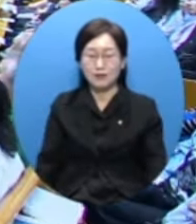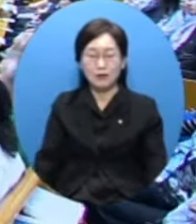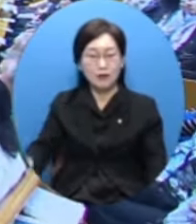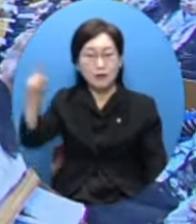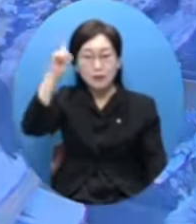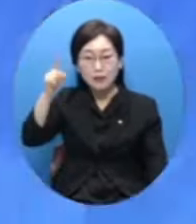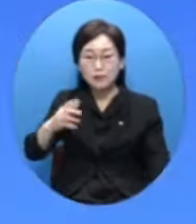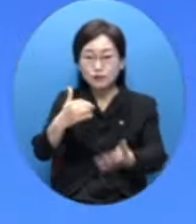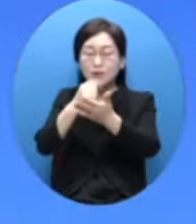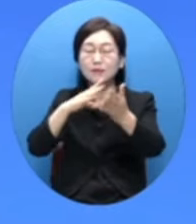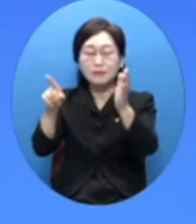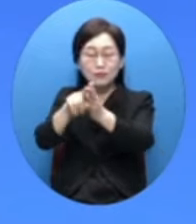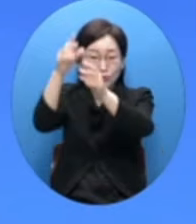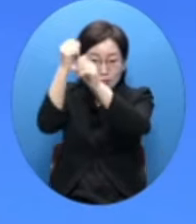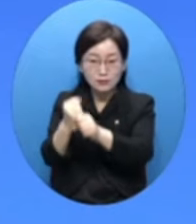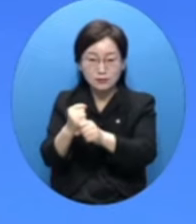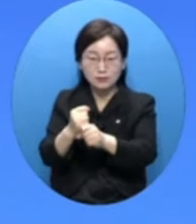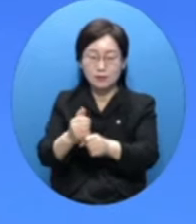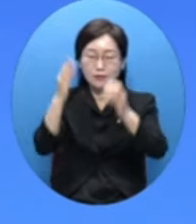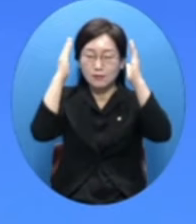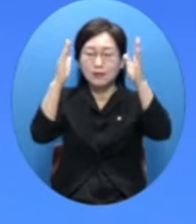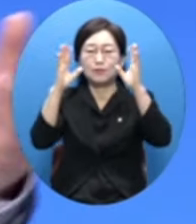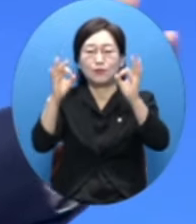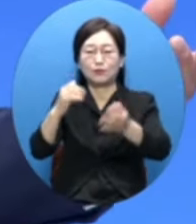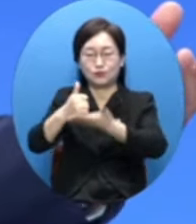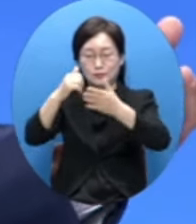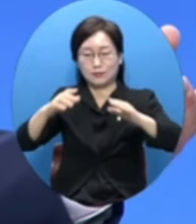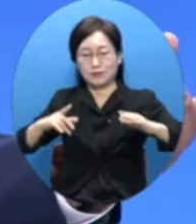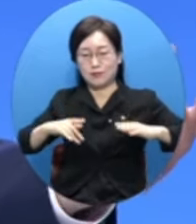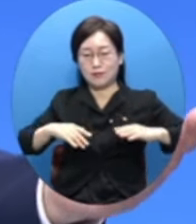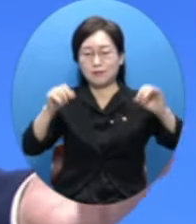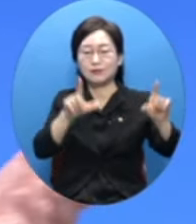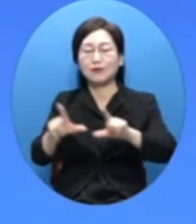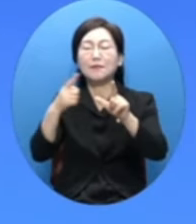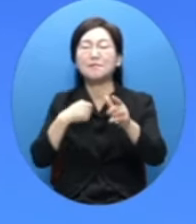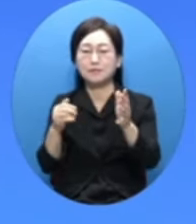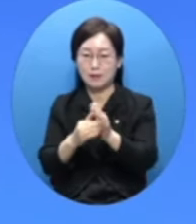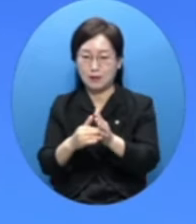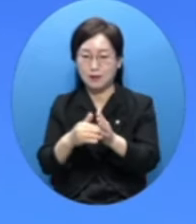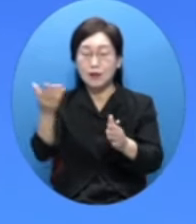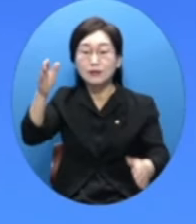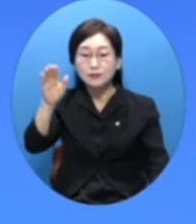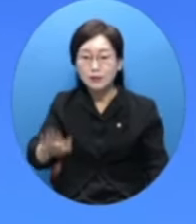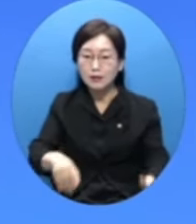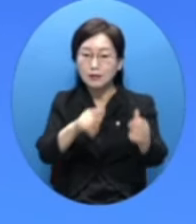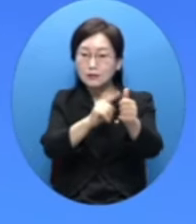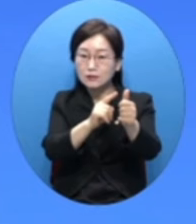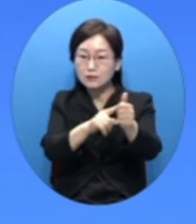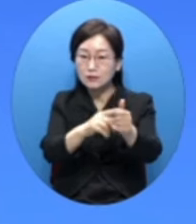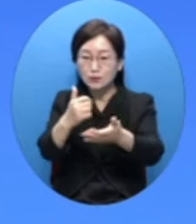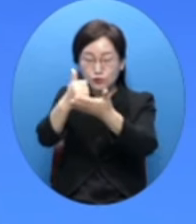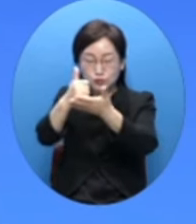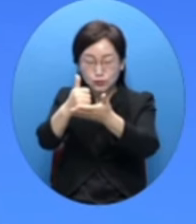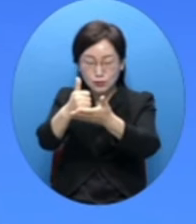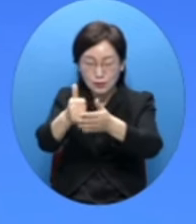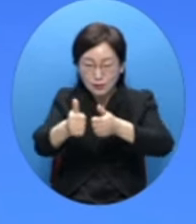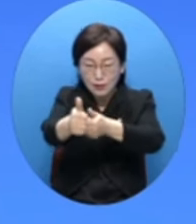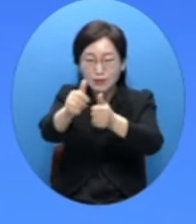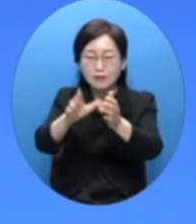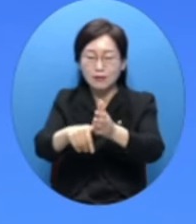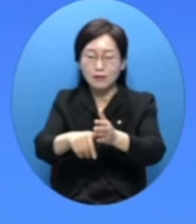전적으로 주님만 믿고 의지하고 주님만 바라보고 주님을 자랑하는 삶을 살았습니다. 그런데 사도 바울이 주님을 섬길 때 말할 수